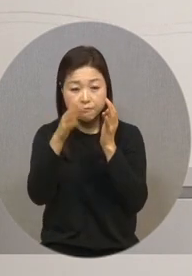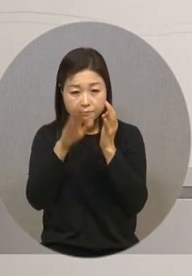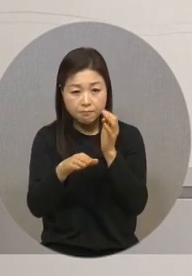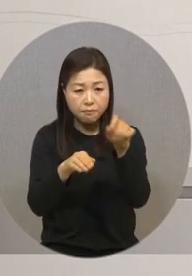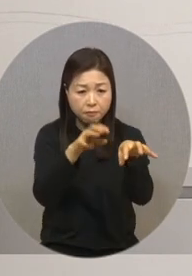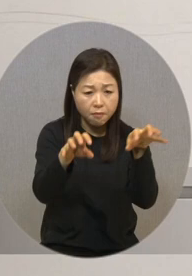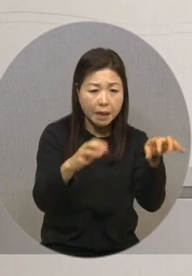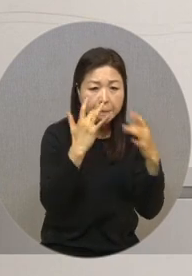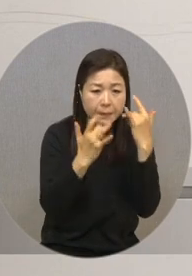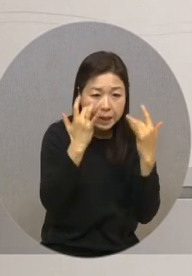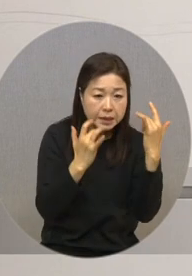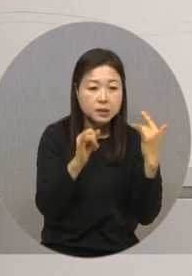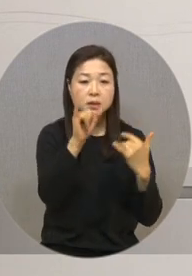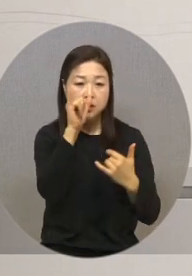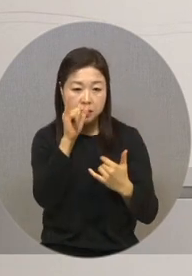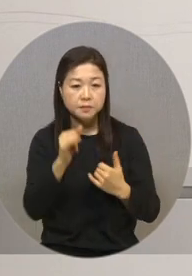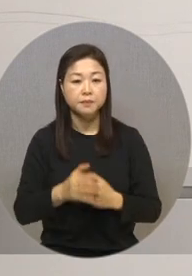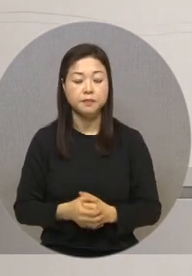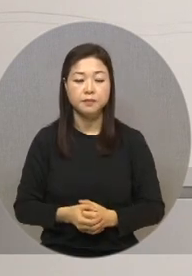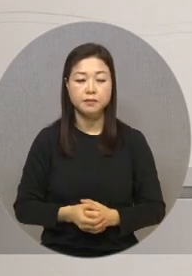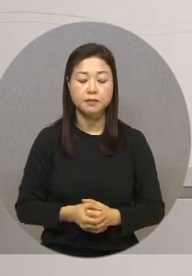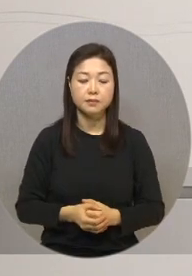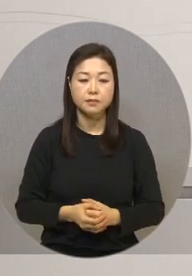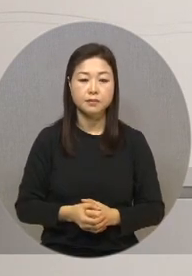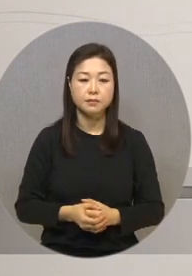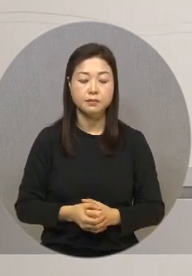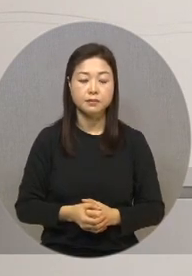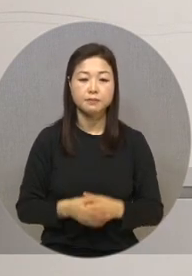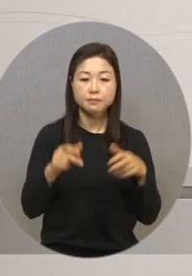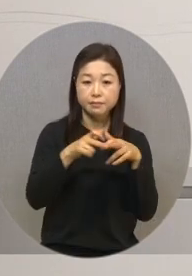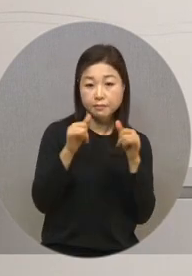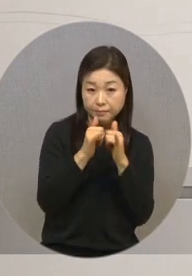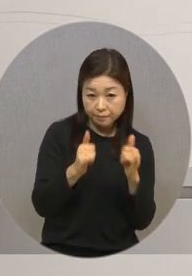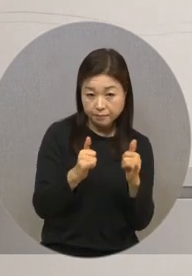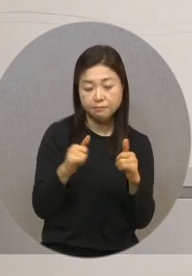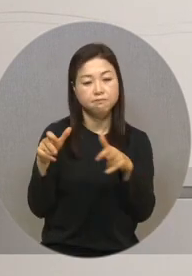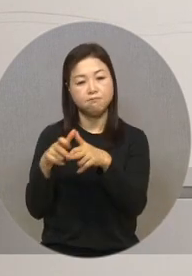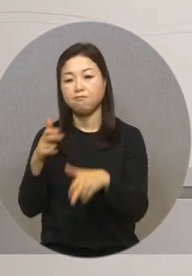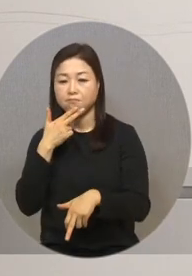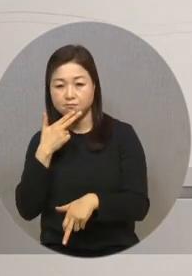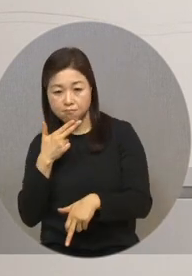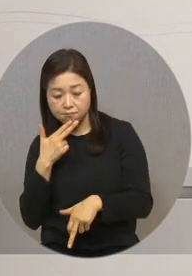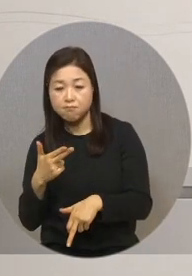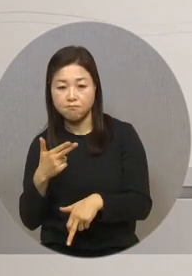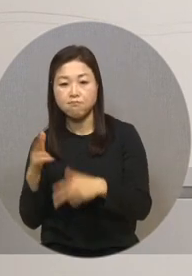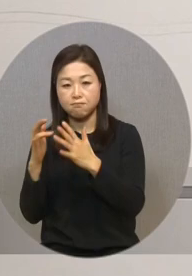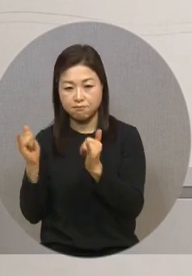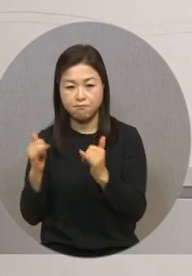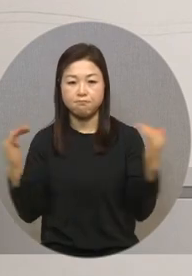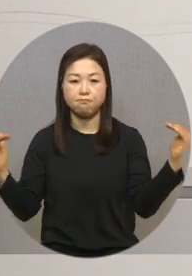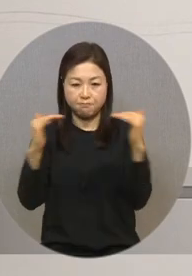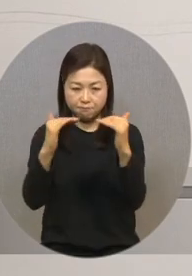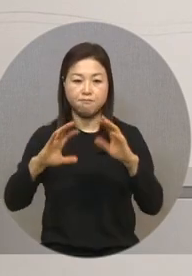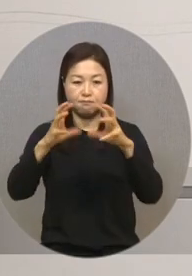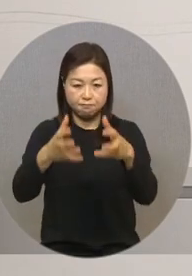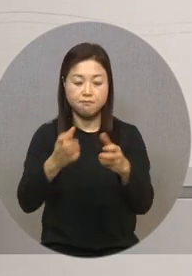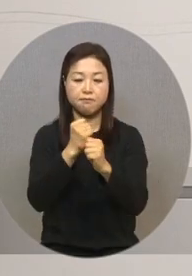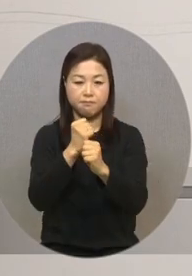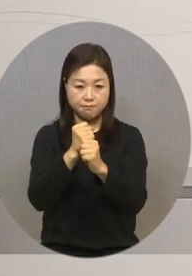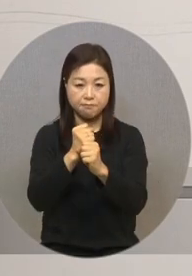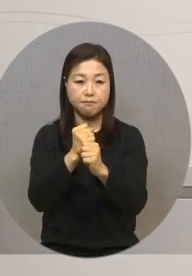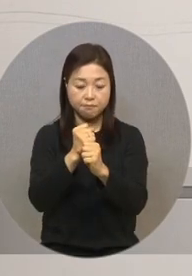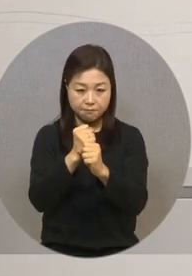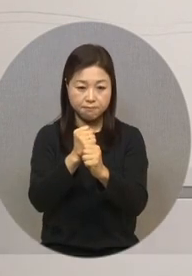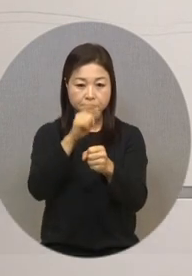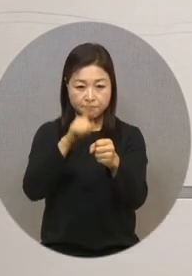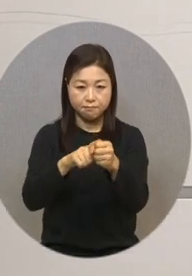있는 것 같습니다. 그래서 저희는 항상 장애인과 비장애인이 동등한 세상이 될 수 있도록 항상 열심히